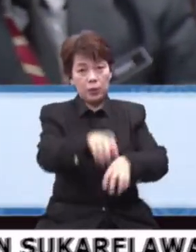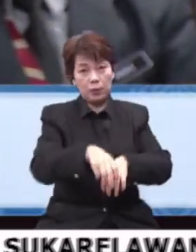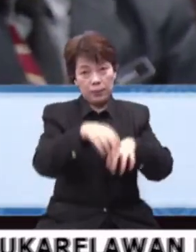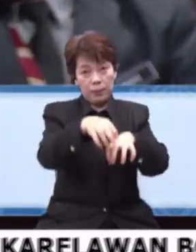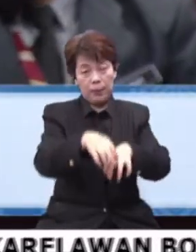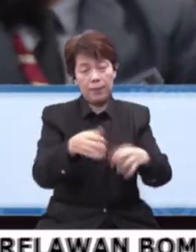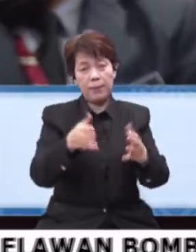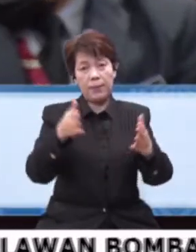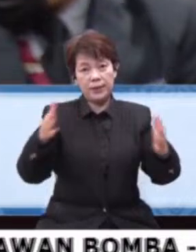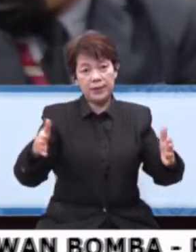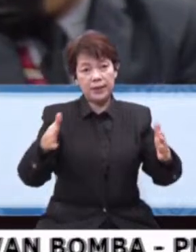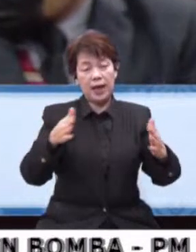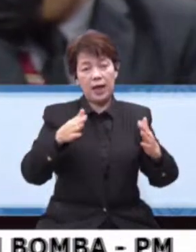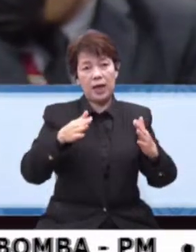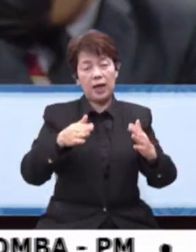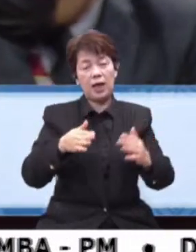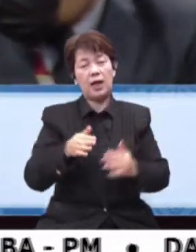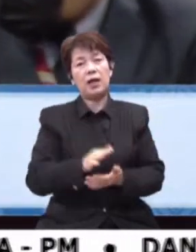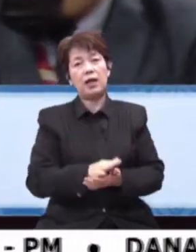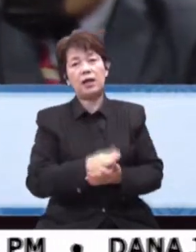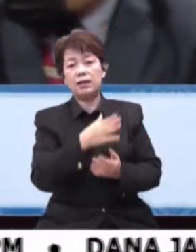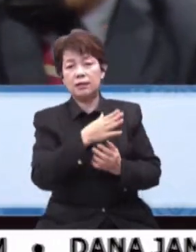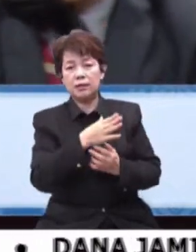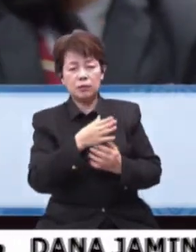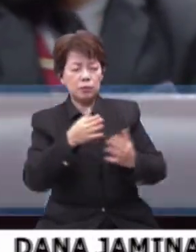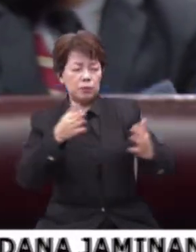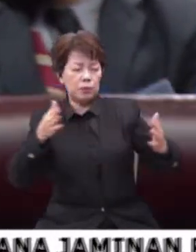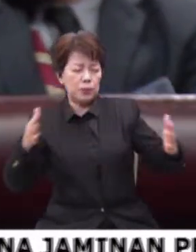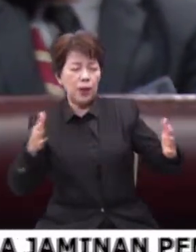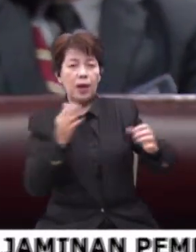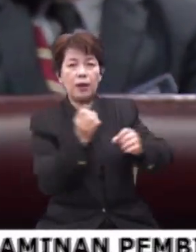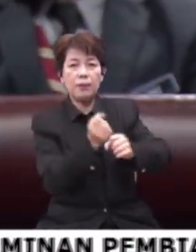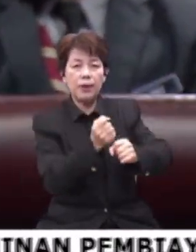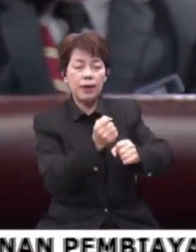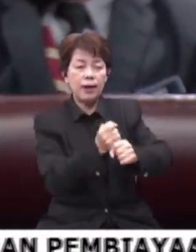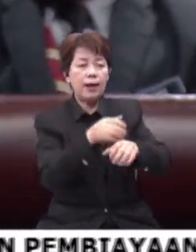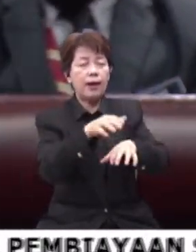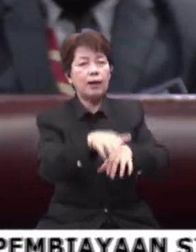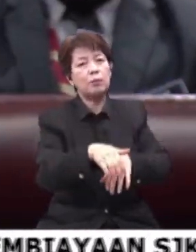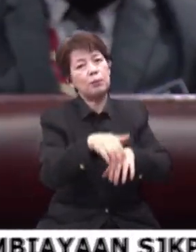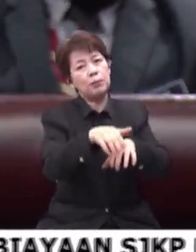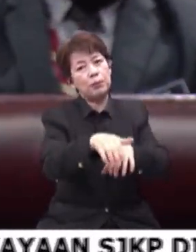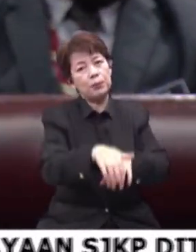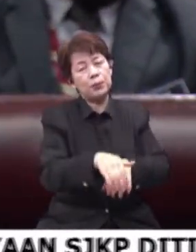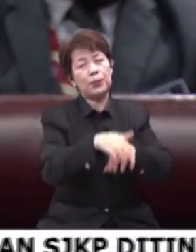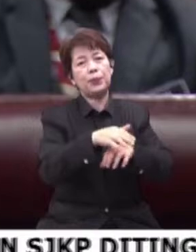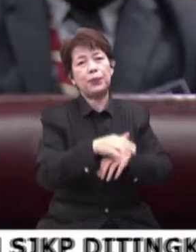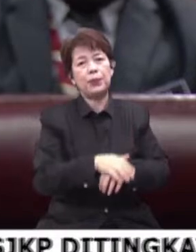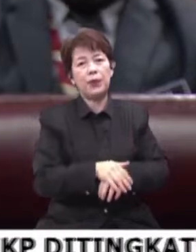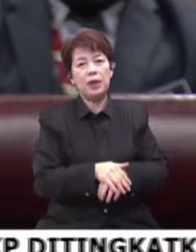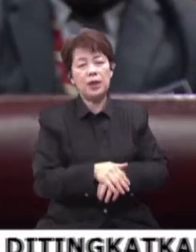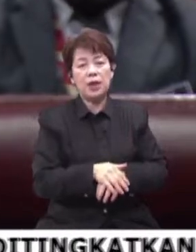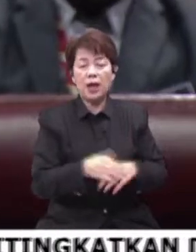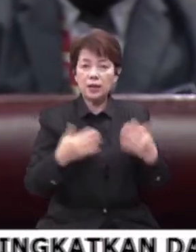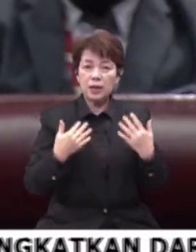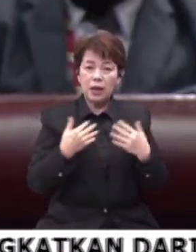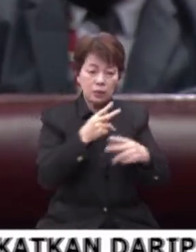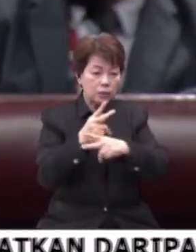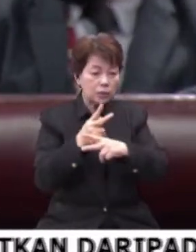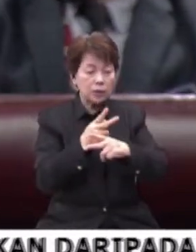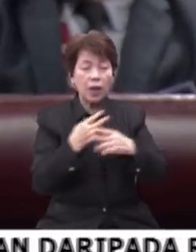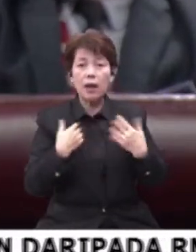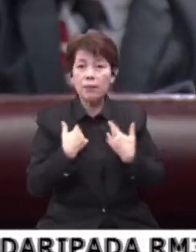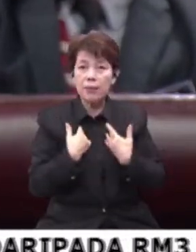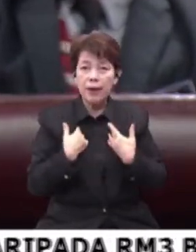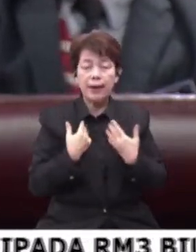baru dalam berskala besar ataupun perkebunan atau peternak dan sebagainya penggunaan